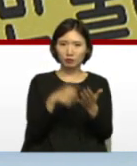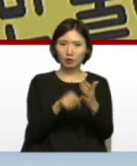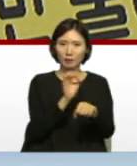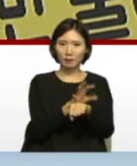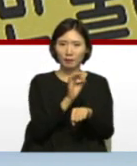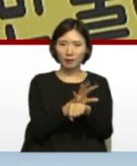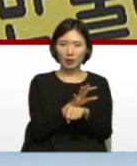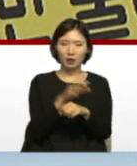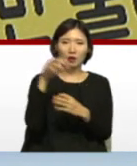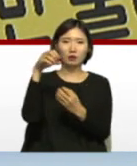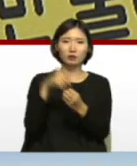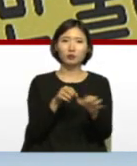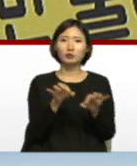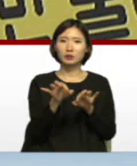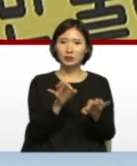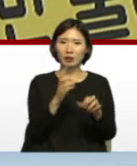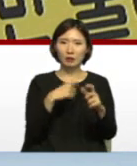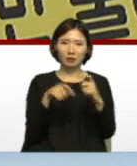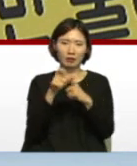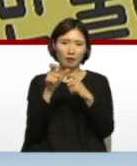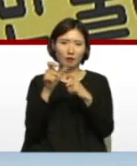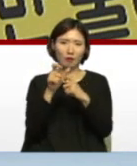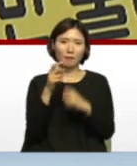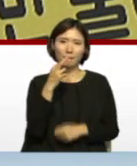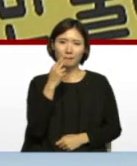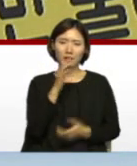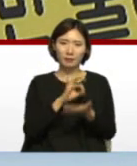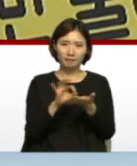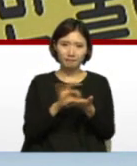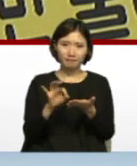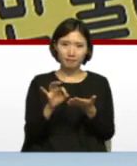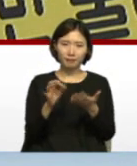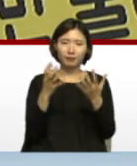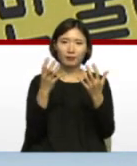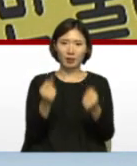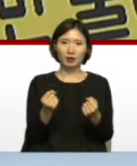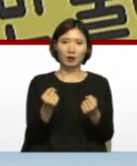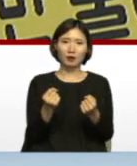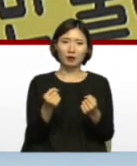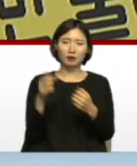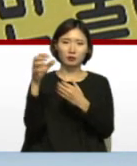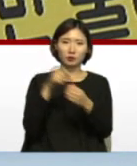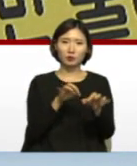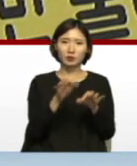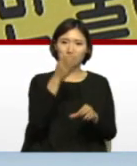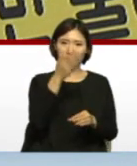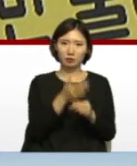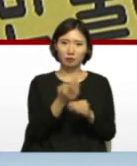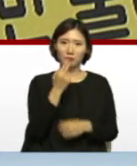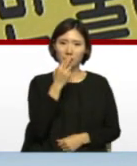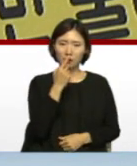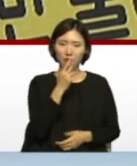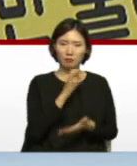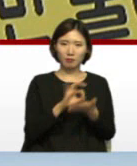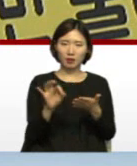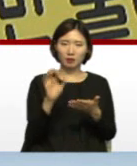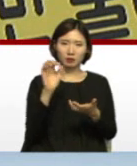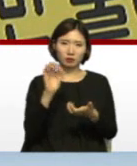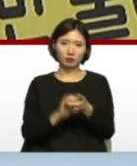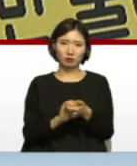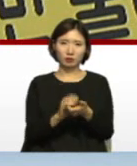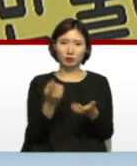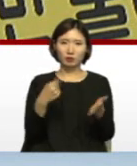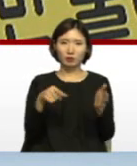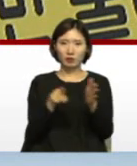활발한 전통시장일수록 비닐봉투의 사용이 빈번한데요. 이런 전통시장을 중심으로 비닐봉투 사용을 자제하기 위한